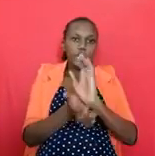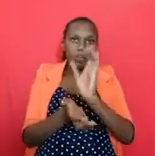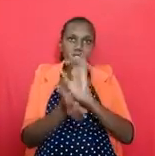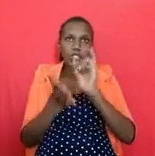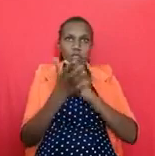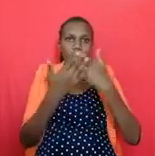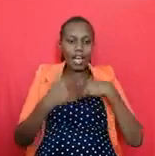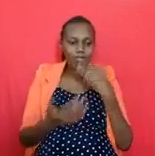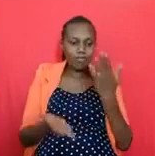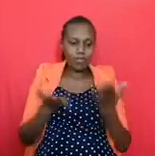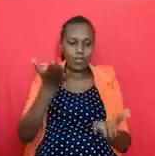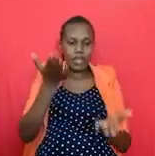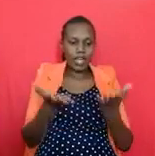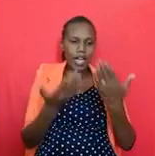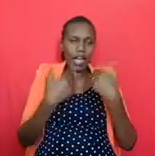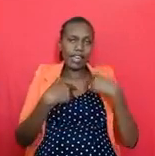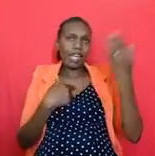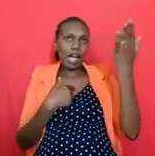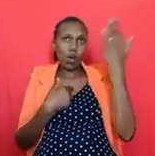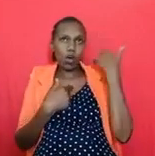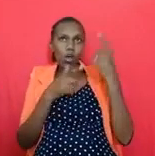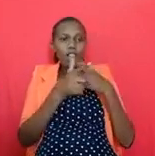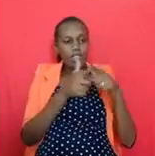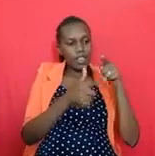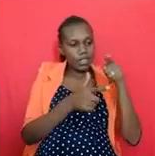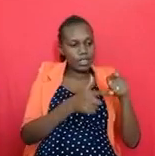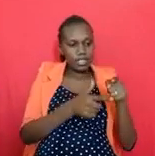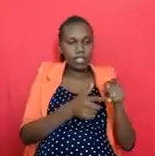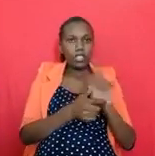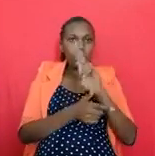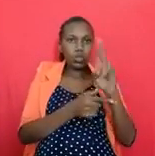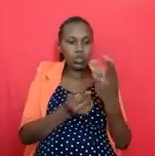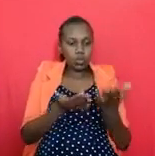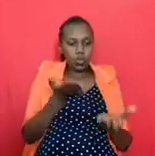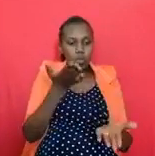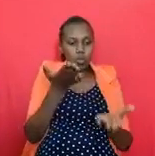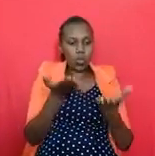ciari na ratiri iyo yathimaga indo